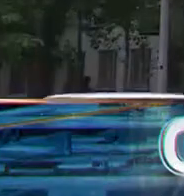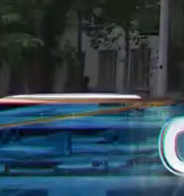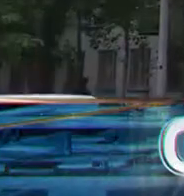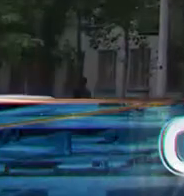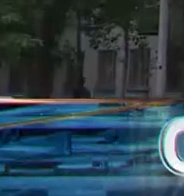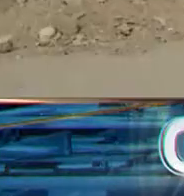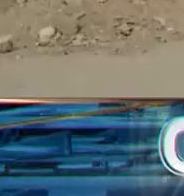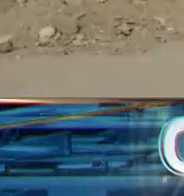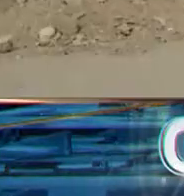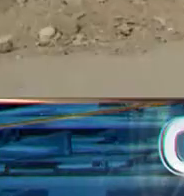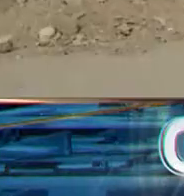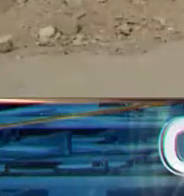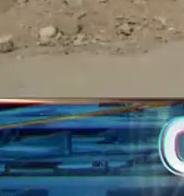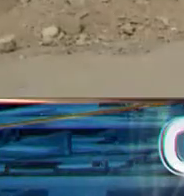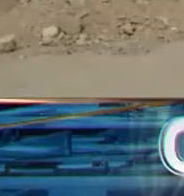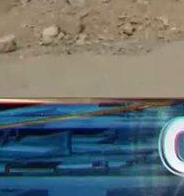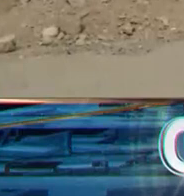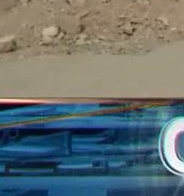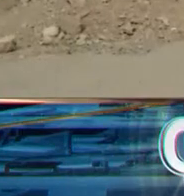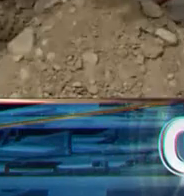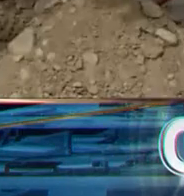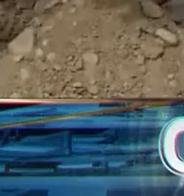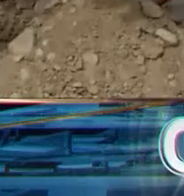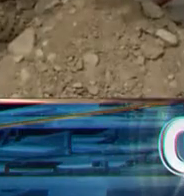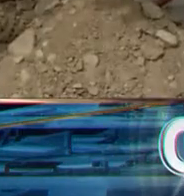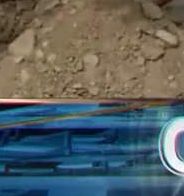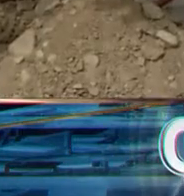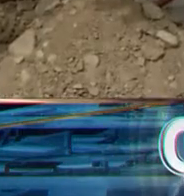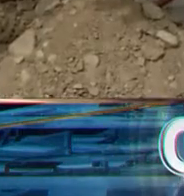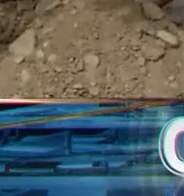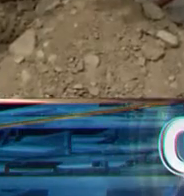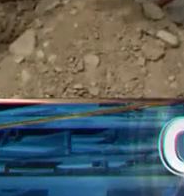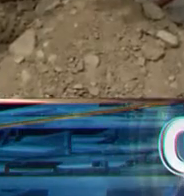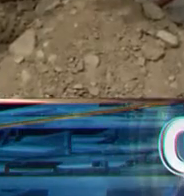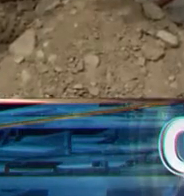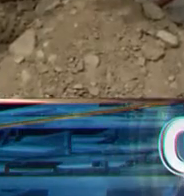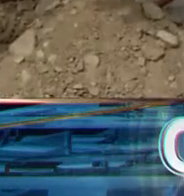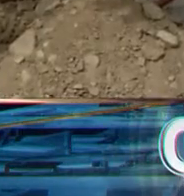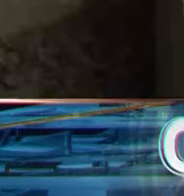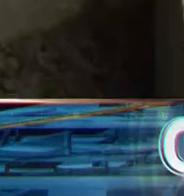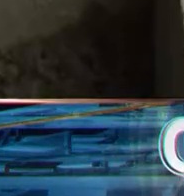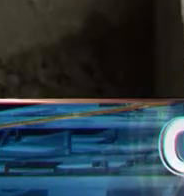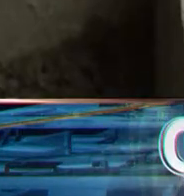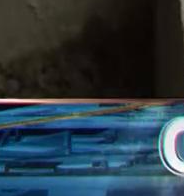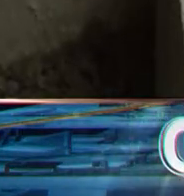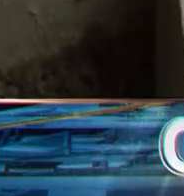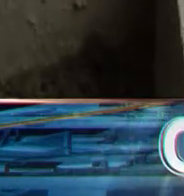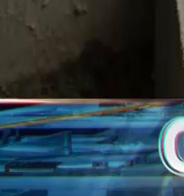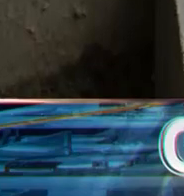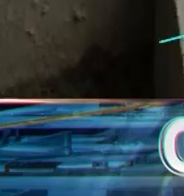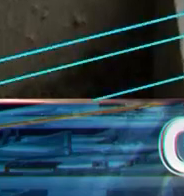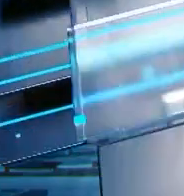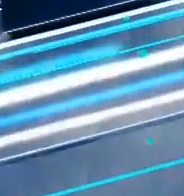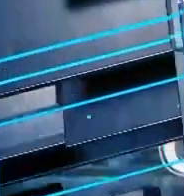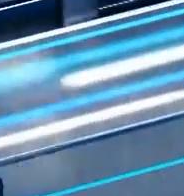в вашем дворе будет праздник 27 дворовых площадок тот кургана будут отремонтированы и восстановлены до осени